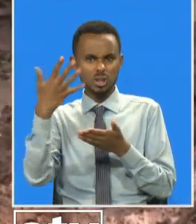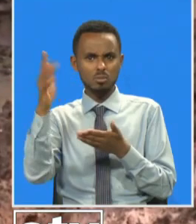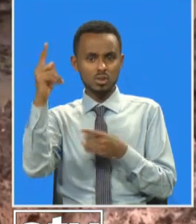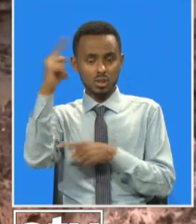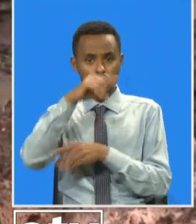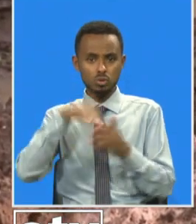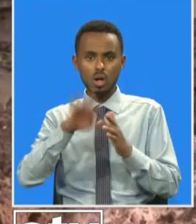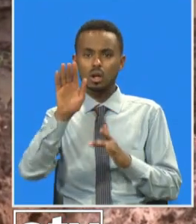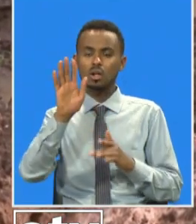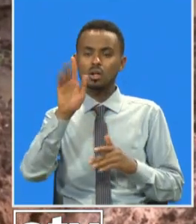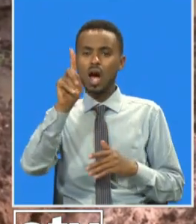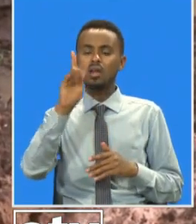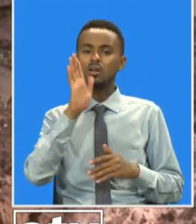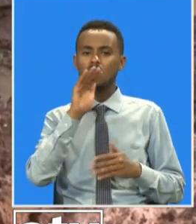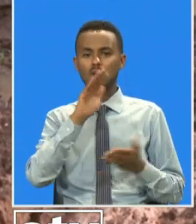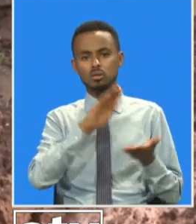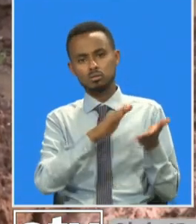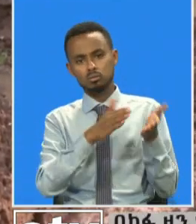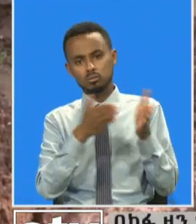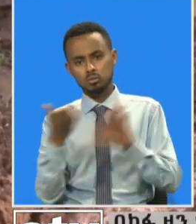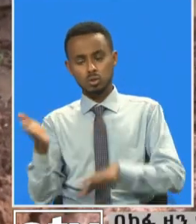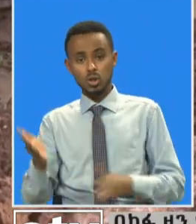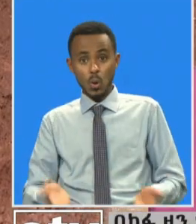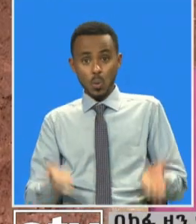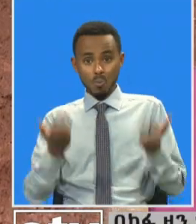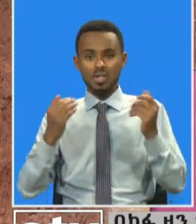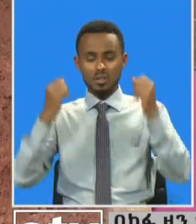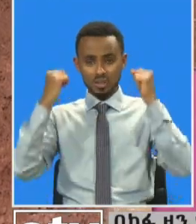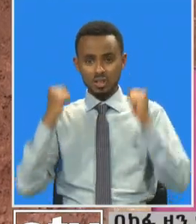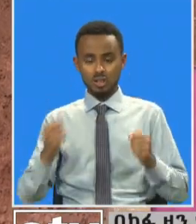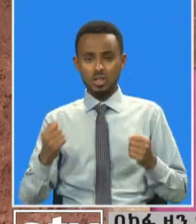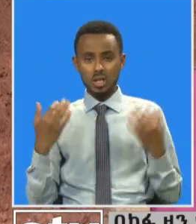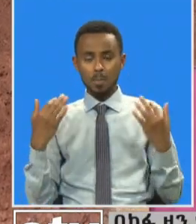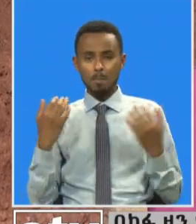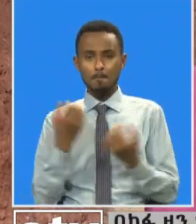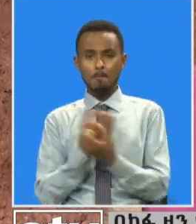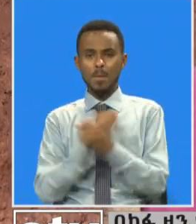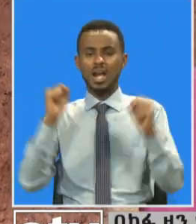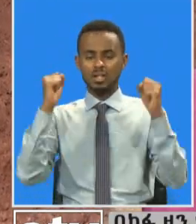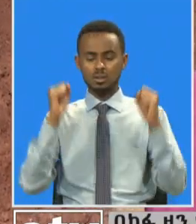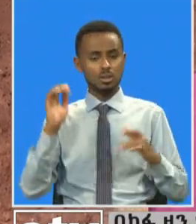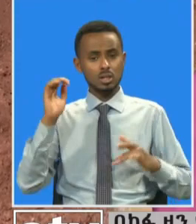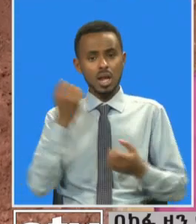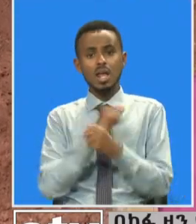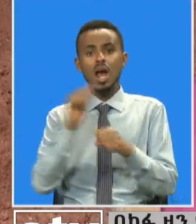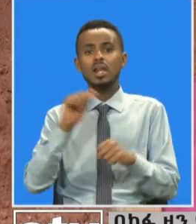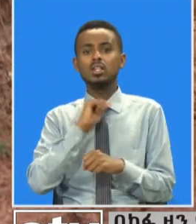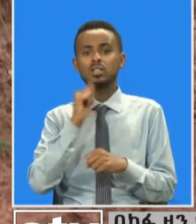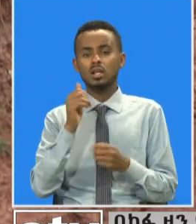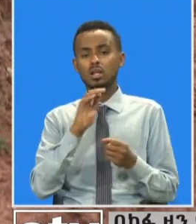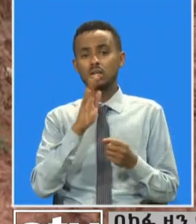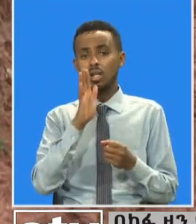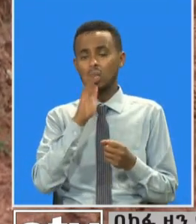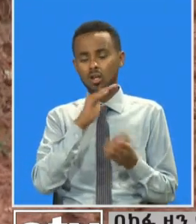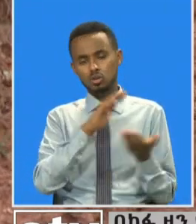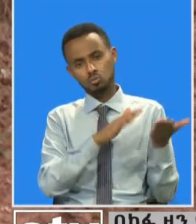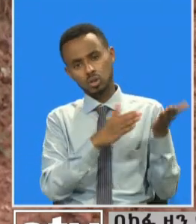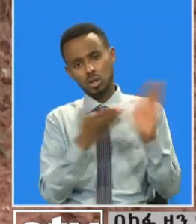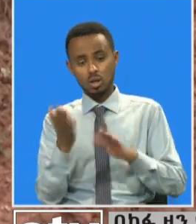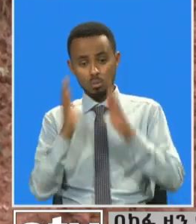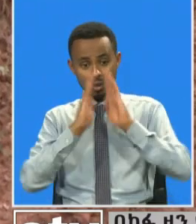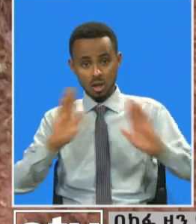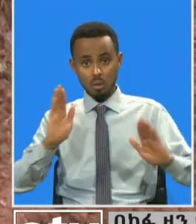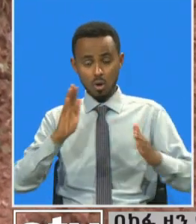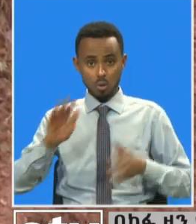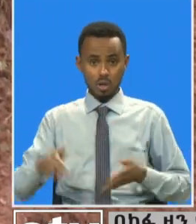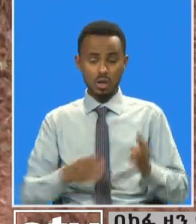አንድ እናት አጥተናል። በዚህ መንገድ ማለት ነው መትረፍ ስትችል መዳን ስትችል ያልዳነች እናታችን ሙታለች። በሰላማዊ መንገድ ጤና ጣቢያ